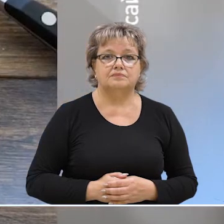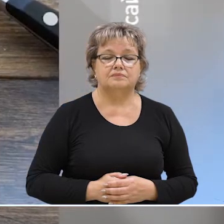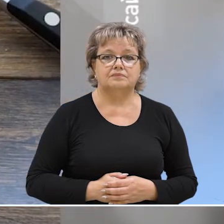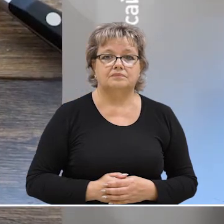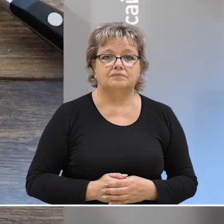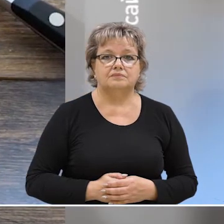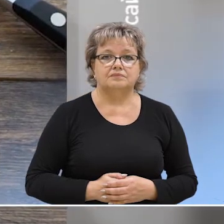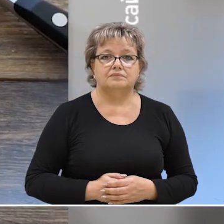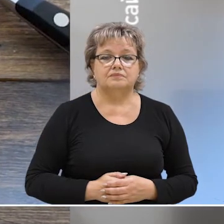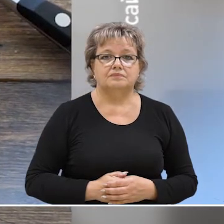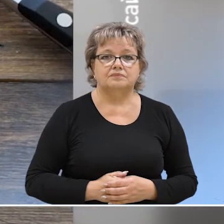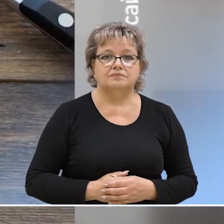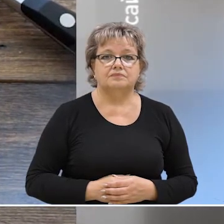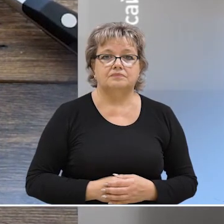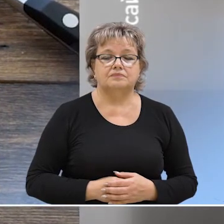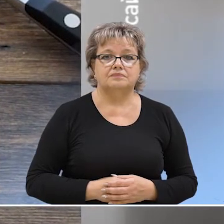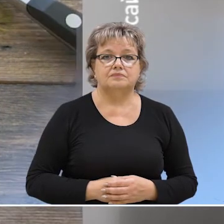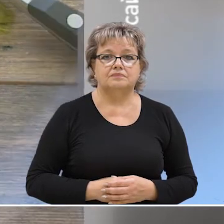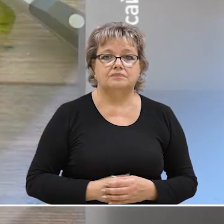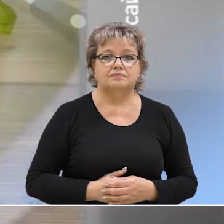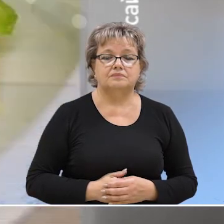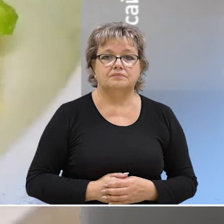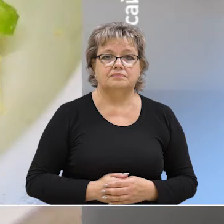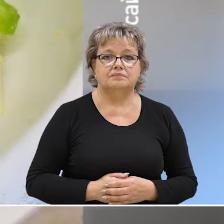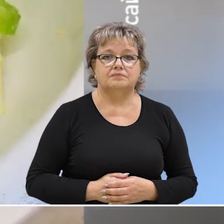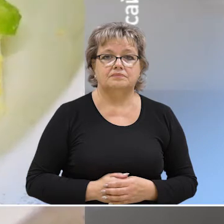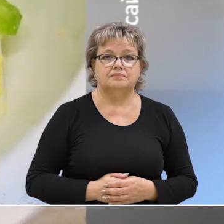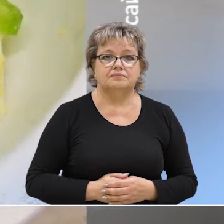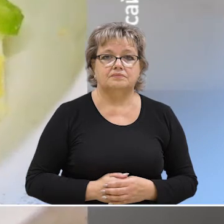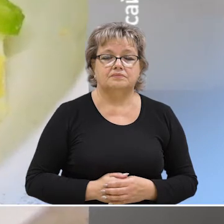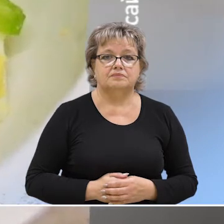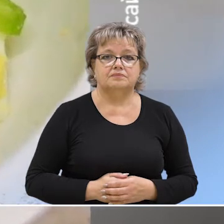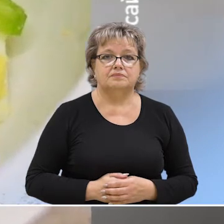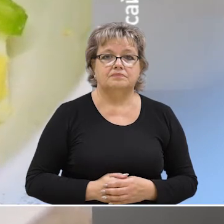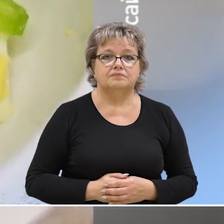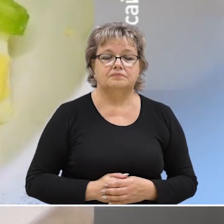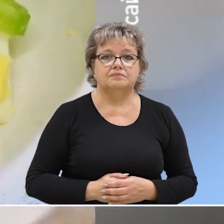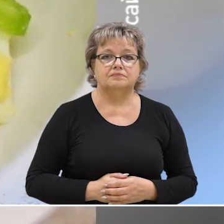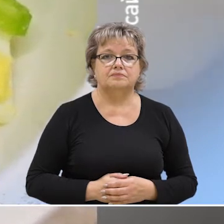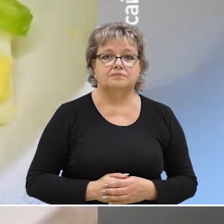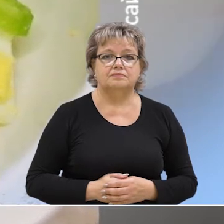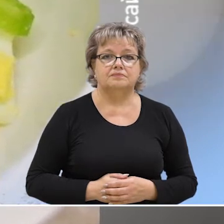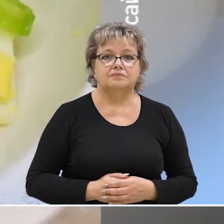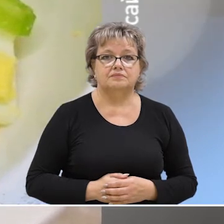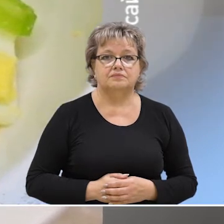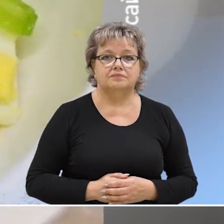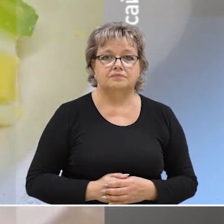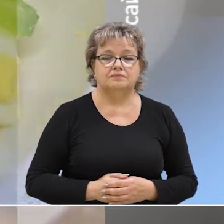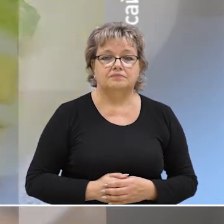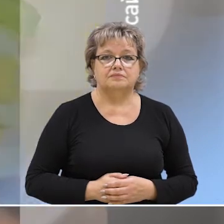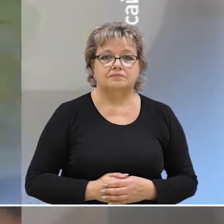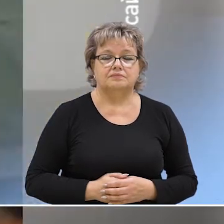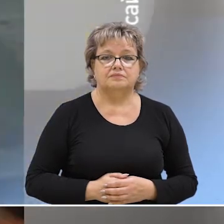Сельдерей тщательно промойте и нарежьте тонкими дольками. Сложите измельченные яйца и сельдерей в миску и